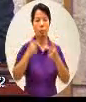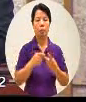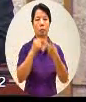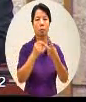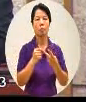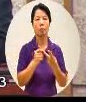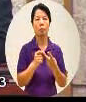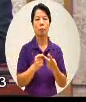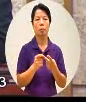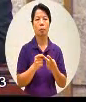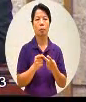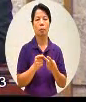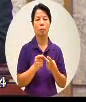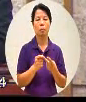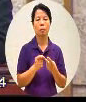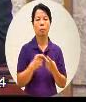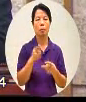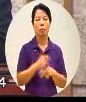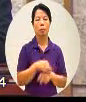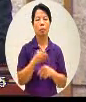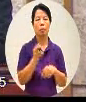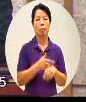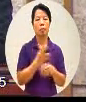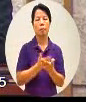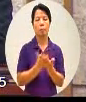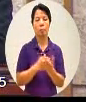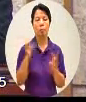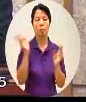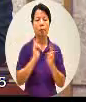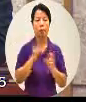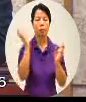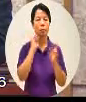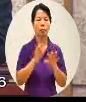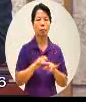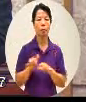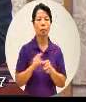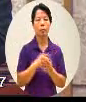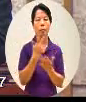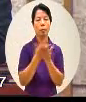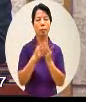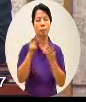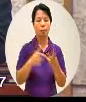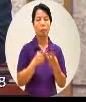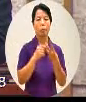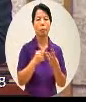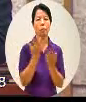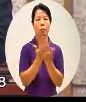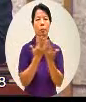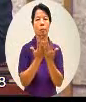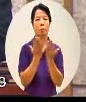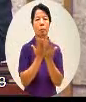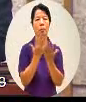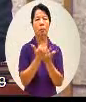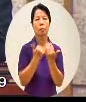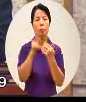再来就是有才艺的、艺能的哦，就音乐、美术了哈。过来就是迄个各学科的能力，嗯、比如讲你若阵有数学比赛啊，有